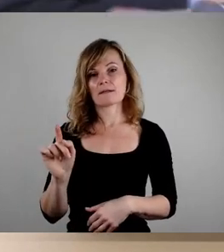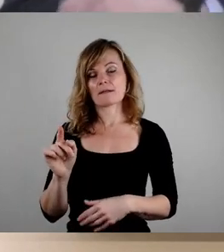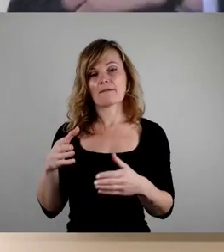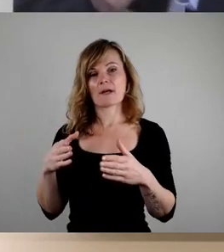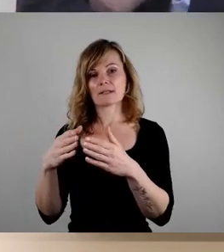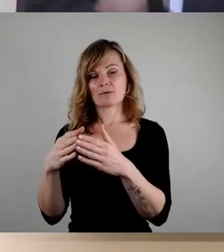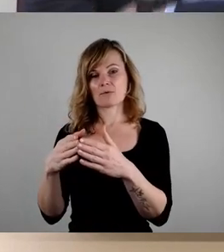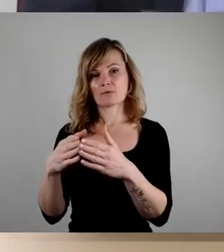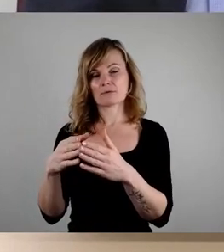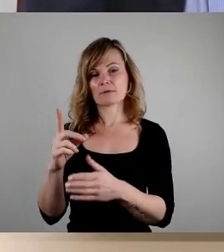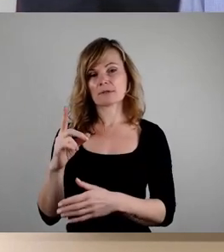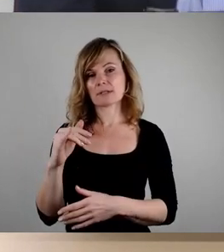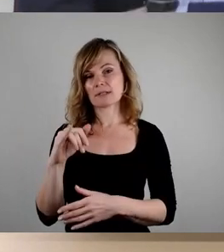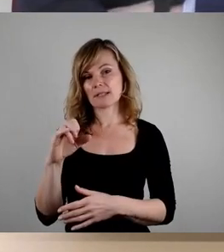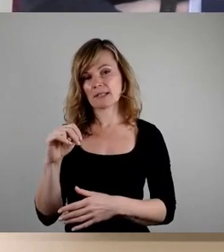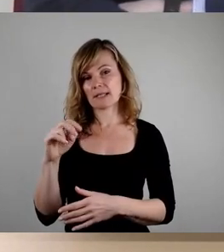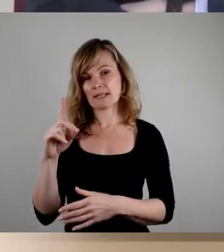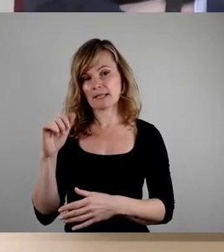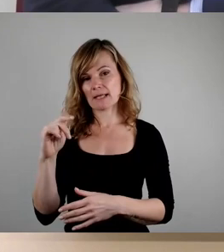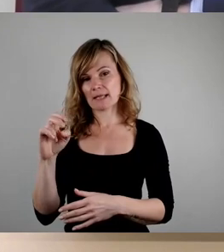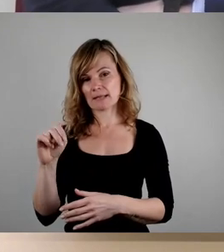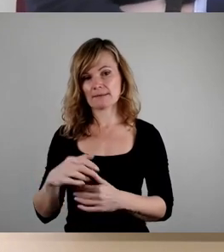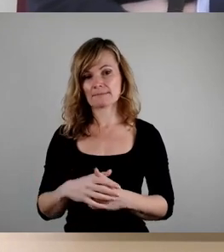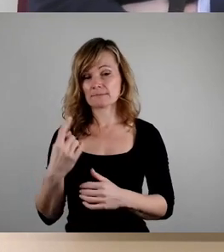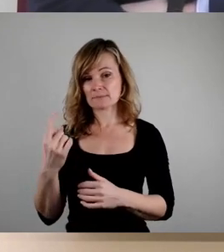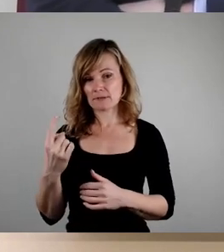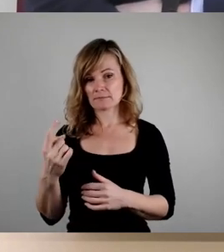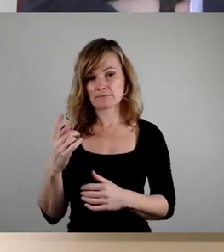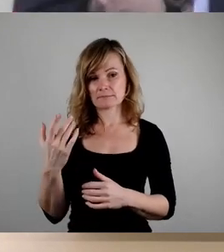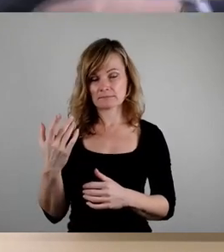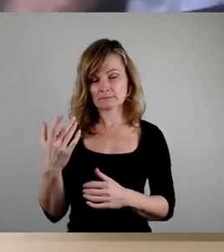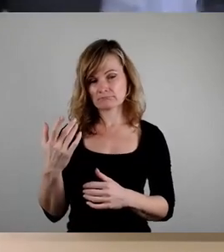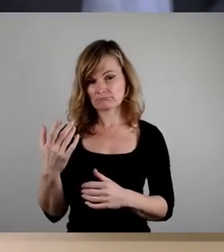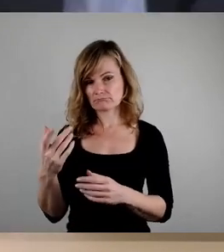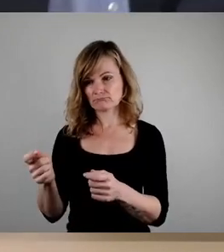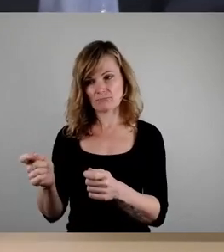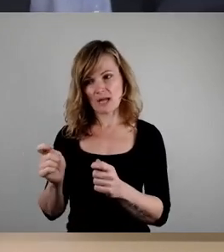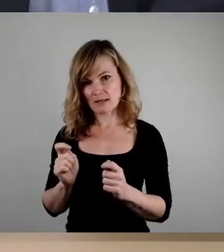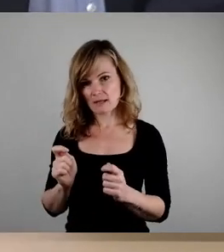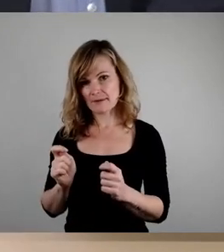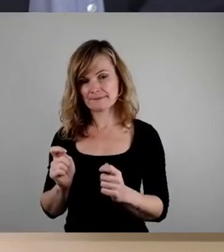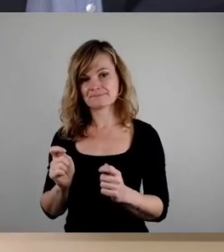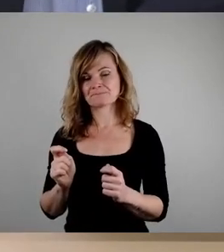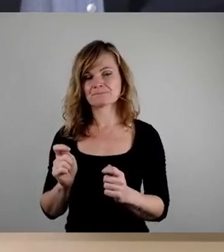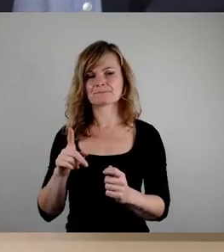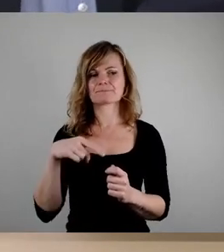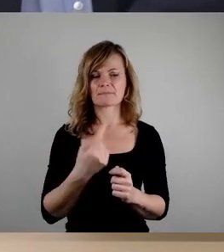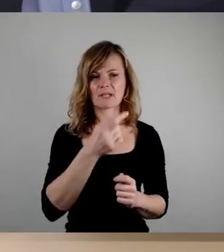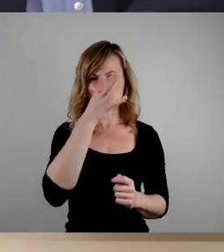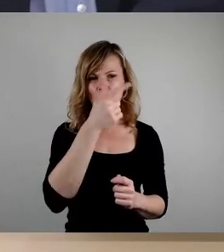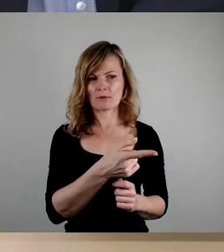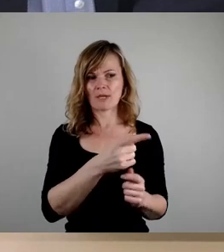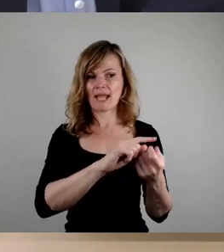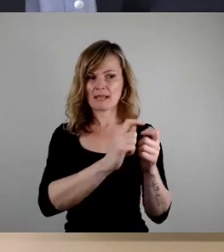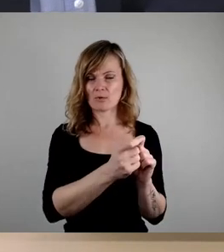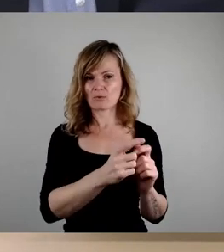Fraktion Dissidenten, die zunächst uns den Antrag einbringen. Dann liegt ein Änderungsantrag Grüne vor und dann gibt